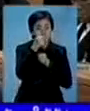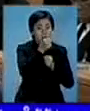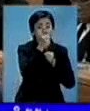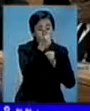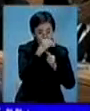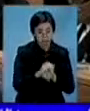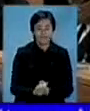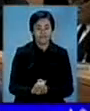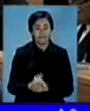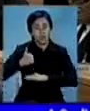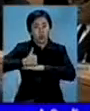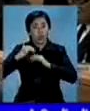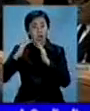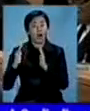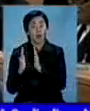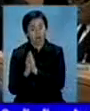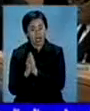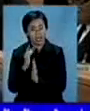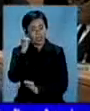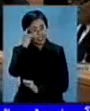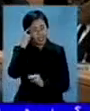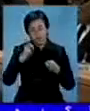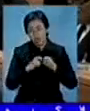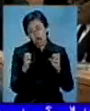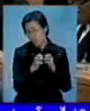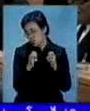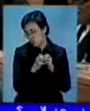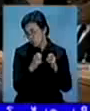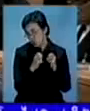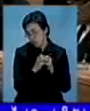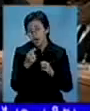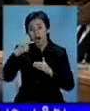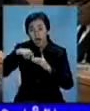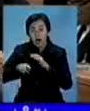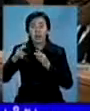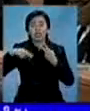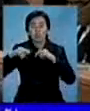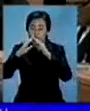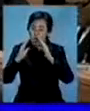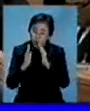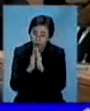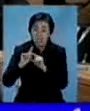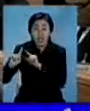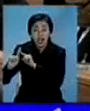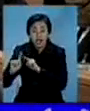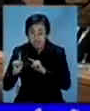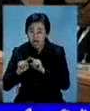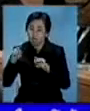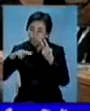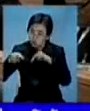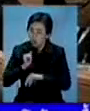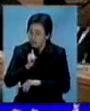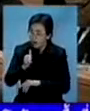าสตรงเนี้ยหนีความวุ่นวายไปตรวจเยี่ยมวัดวาอารามต่างๆในเขตปกครองของท่